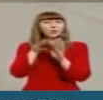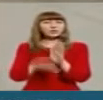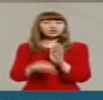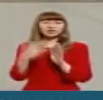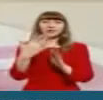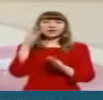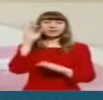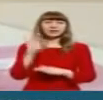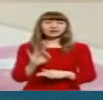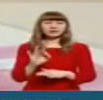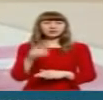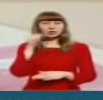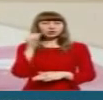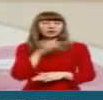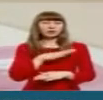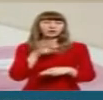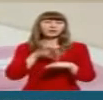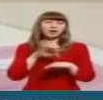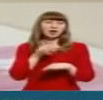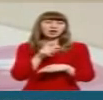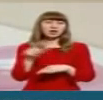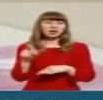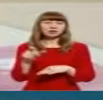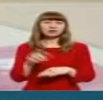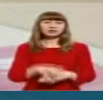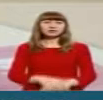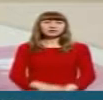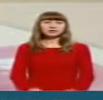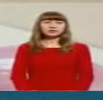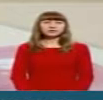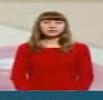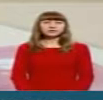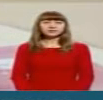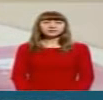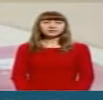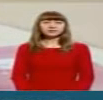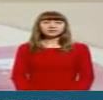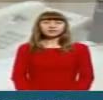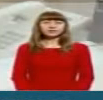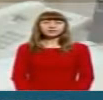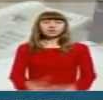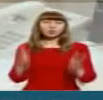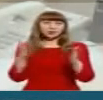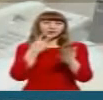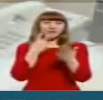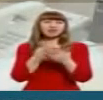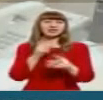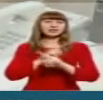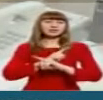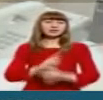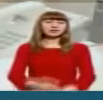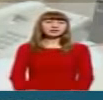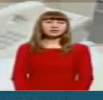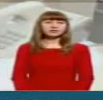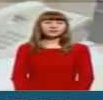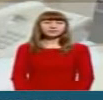төмендепті. Былтырдың өзінде науқастардың көбі дертінен айығып, өлім жітім көрсеткіші азайғандығын айтады дәрігерлер. Детская заболеваемость у